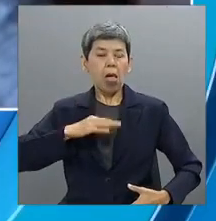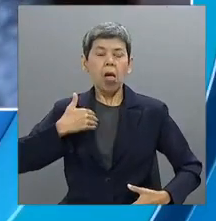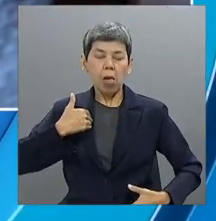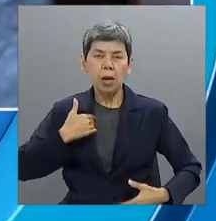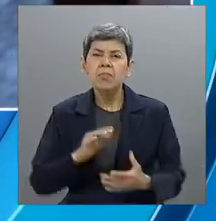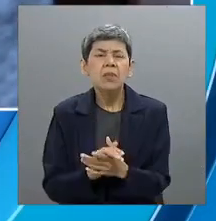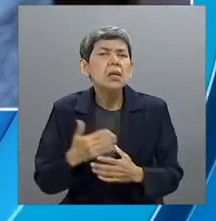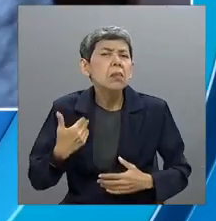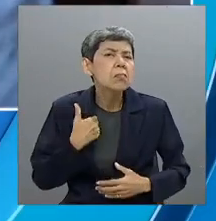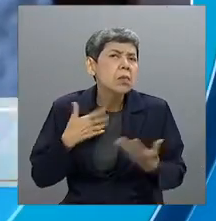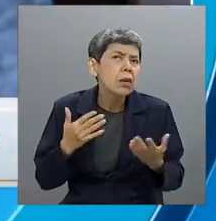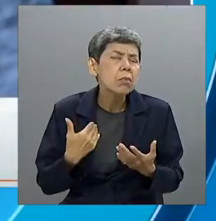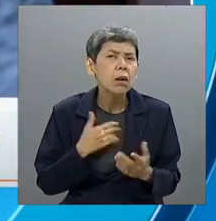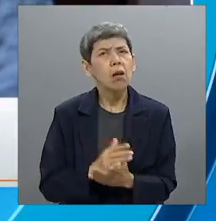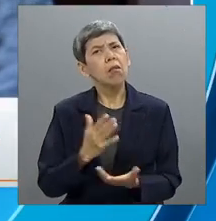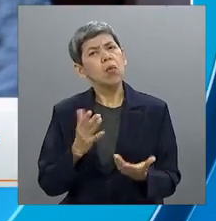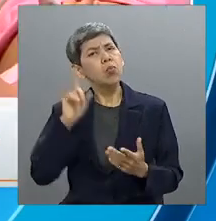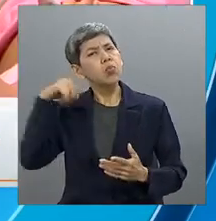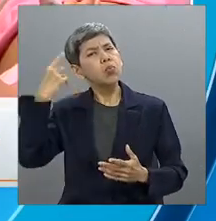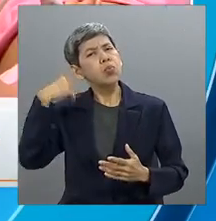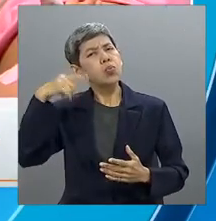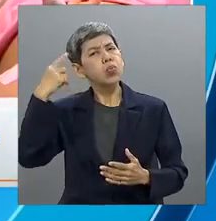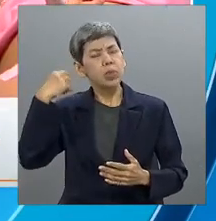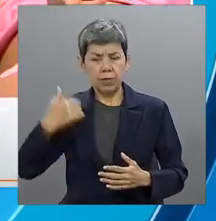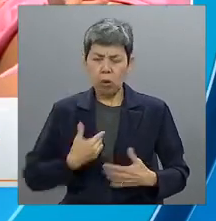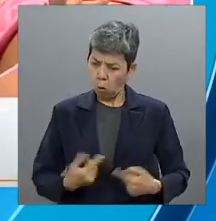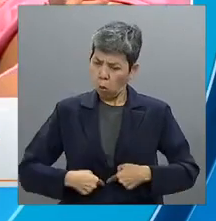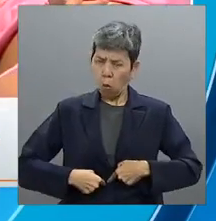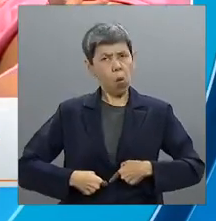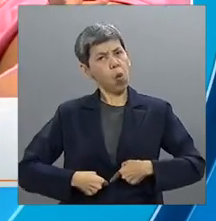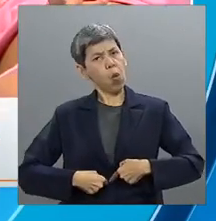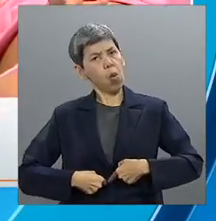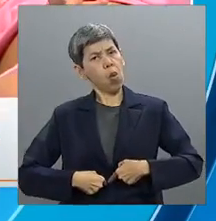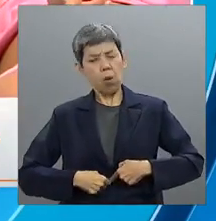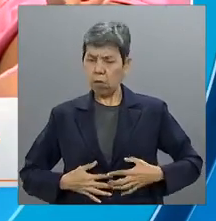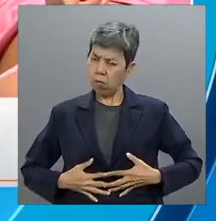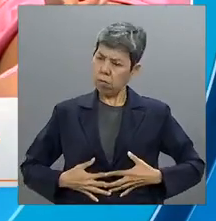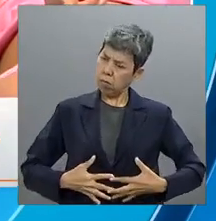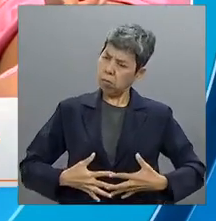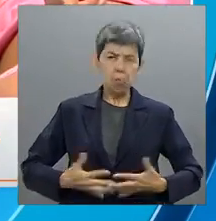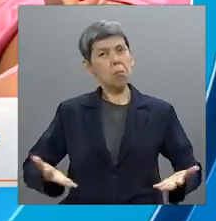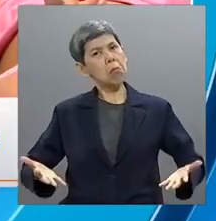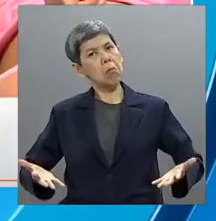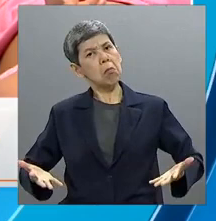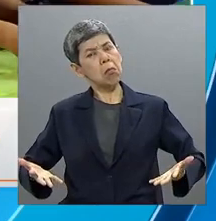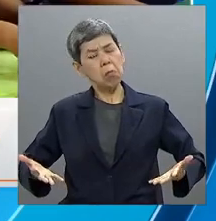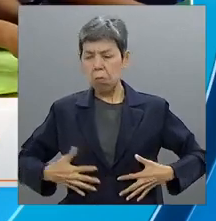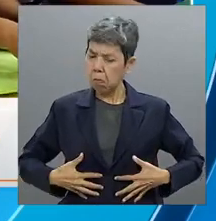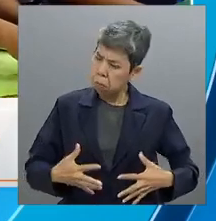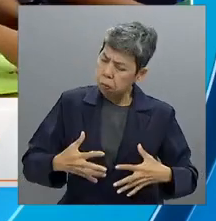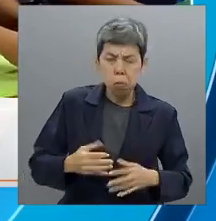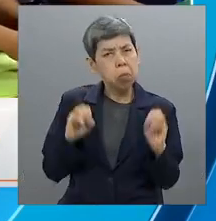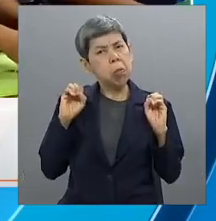เป็นไปได้มากน้อยแค่ไหนที่ว่าผู้หญิงคนนึงจะมีลูกอยู่ในท้องแต่ว่าท้องมันไม่ได้แบบ ไม่ได ้ใหญ่ขึ้นมาป่องขึ้นมาแบบเห็นได้ชัดเจนเนี่ย